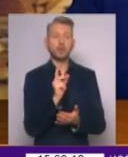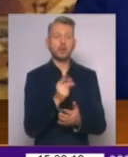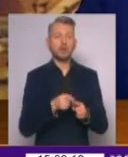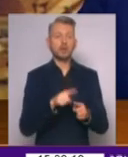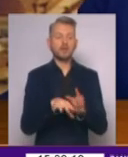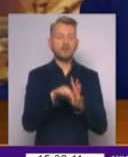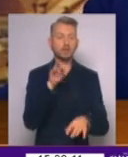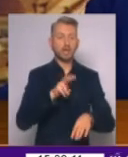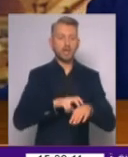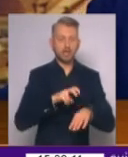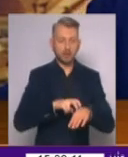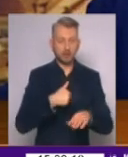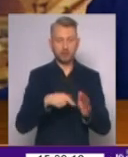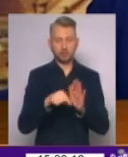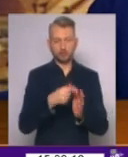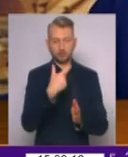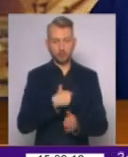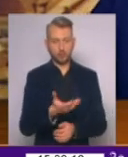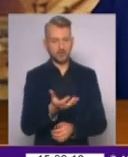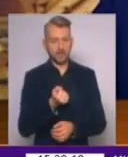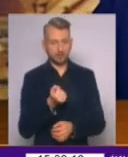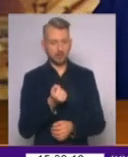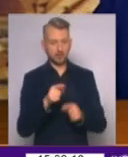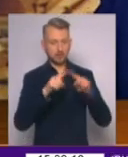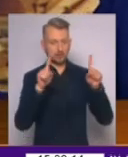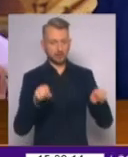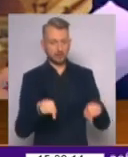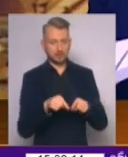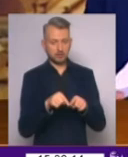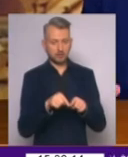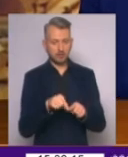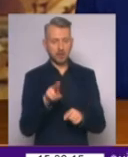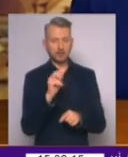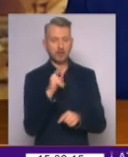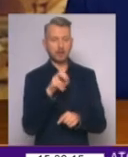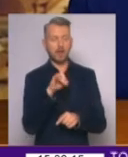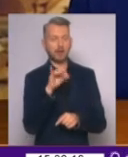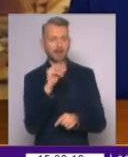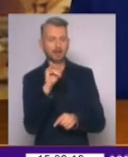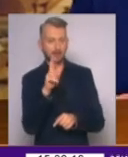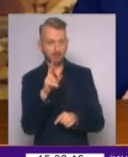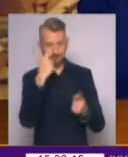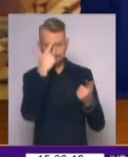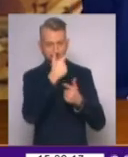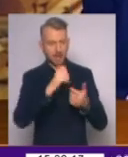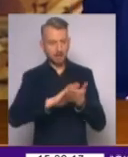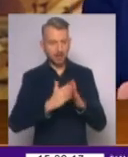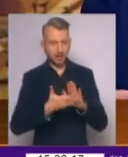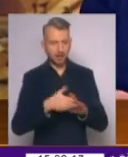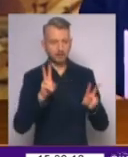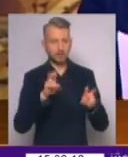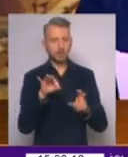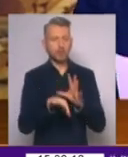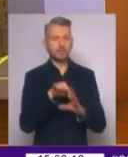вибір цього лікаря. Я з собою навіть приніс так звана декларація. Ось вона є, декларація, називається «Про